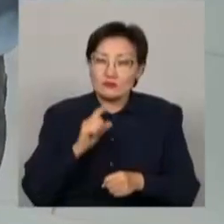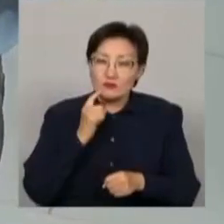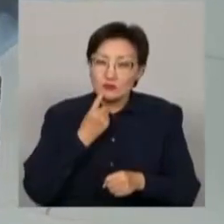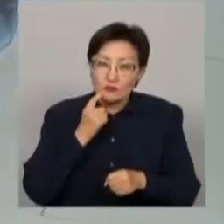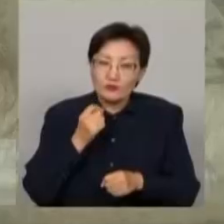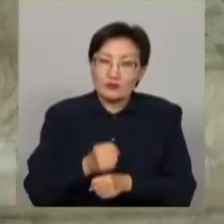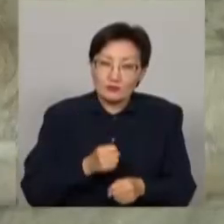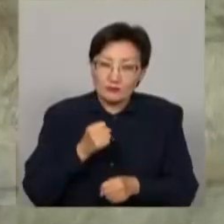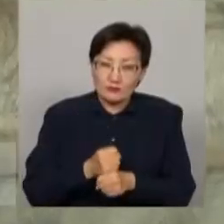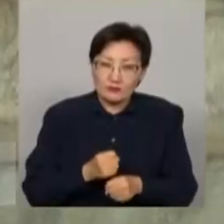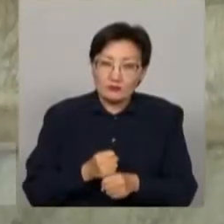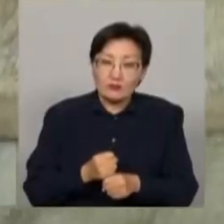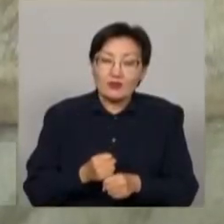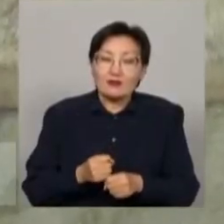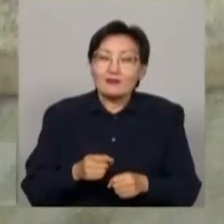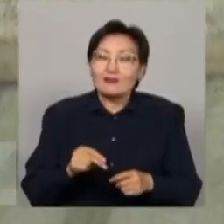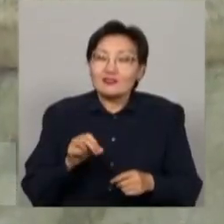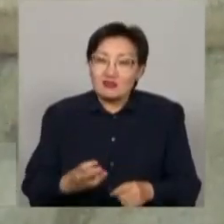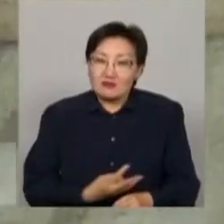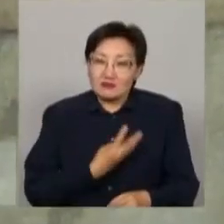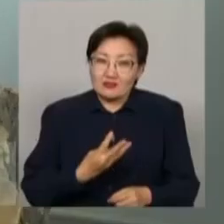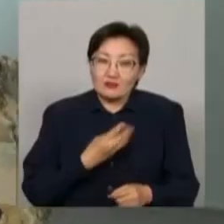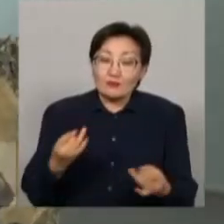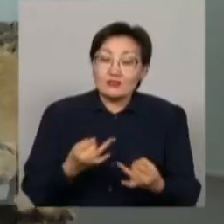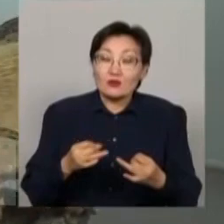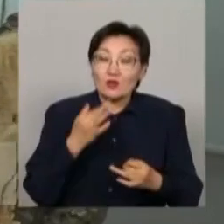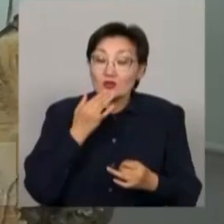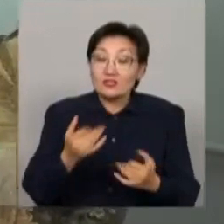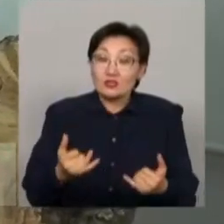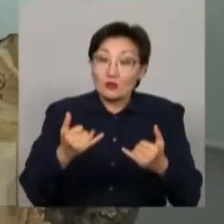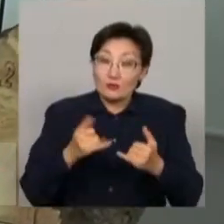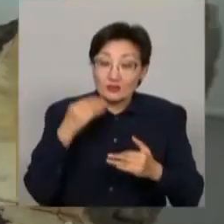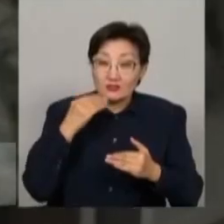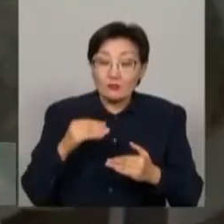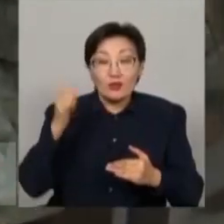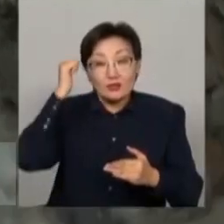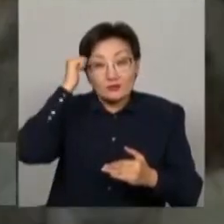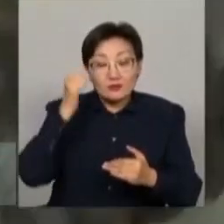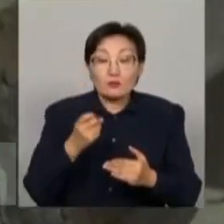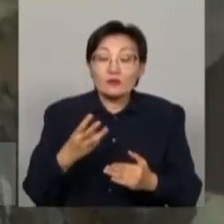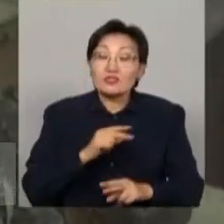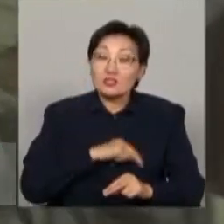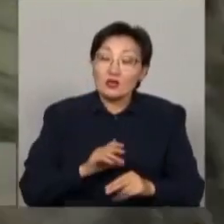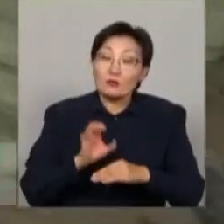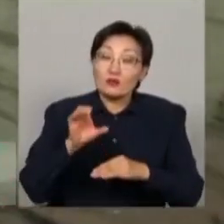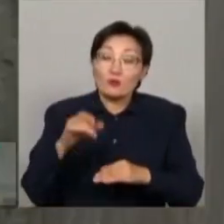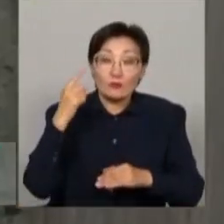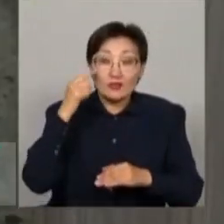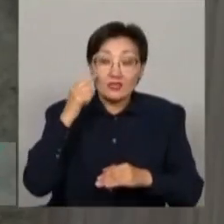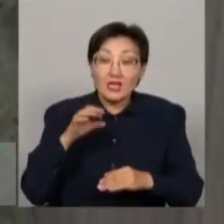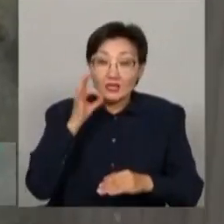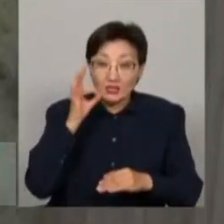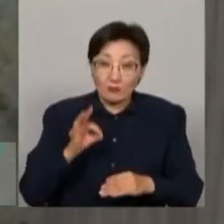тебе азартнее. Изделия мастера вызывают интерес и у иностранных гостей. В качестве сувенира несколько работ уже отправились в Америку